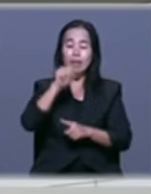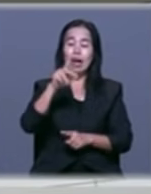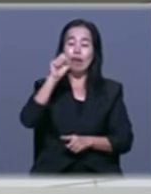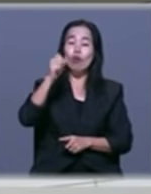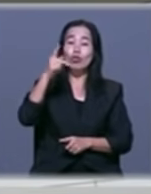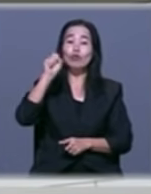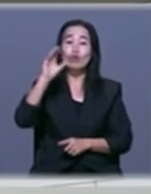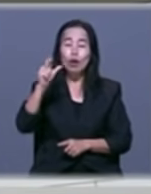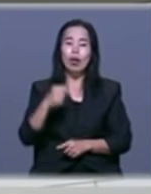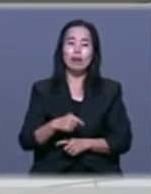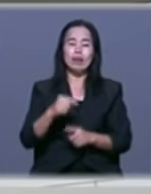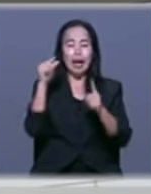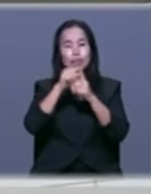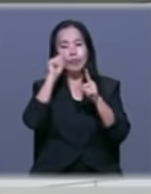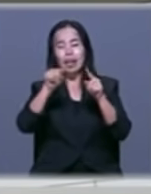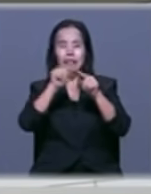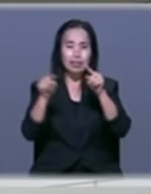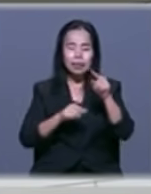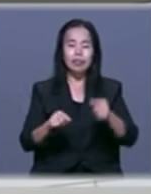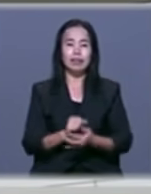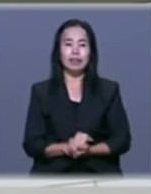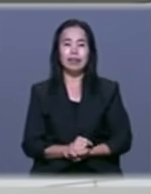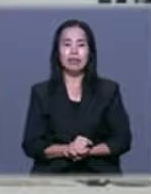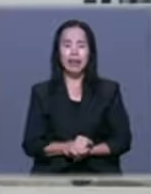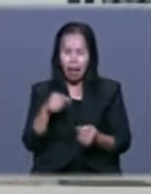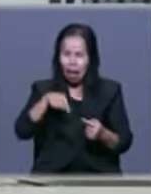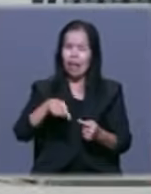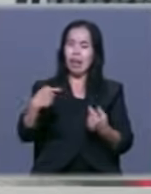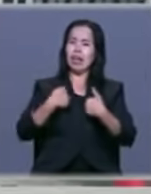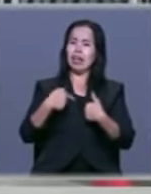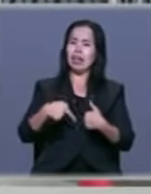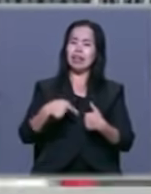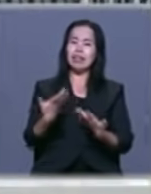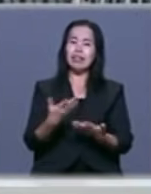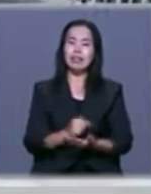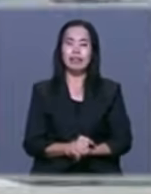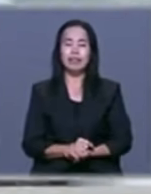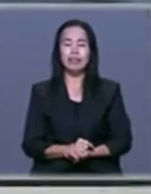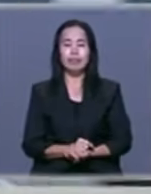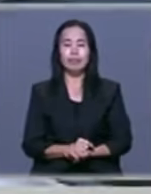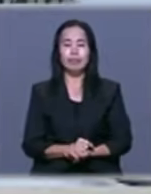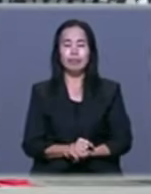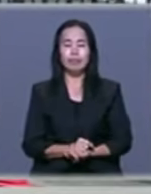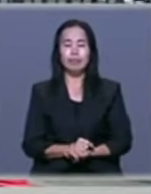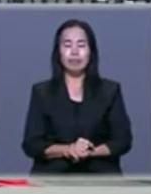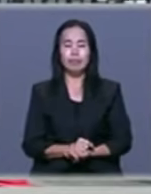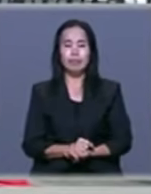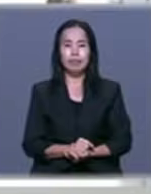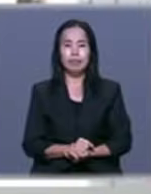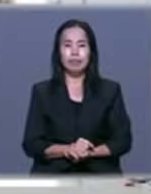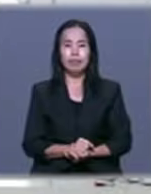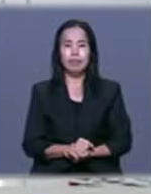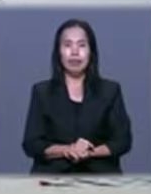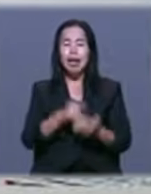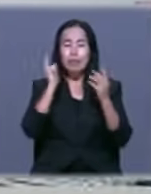คเก่าสนับสนุนพรรคใหม่อะไรต่างเนี่ย อันนี้โดนจำได้ อันนี้ก็โดนอีก ใช่ นะก็ไปบอกว่าคือมันเป็นธรรมด